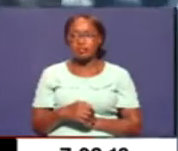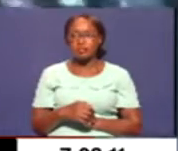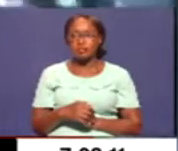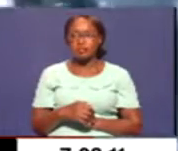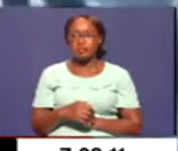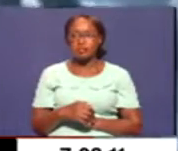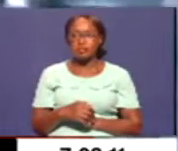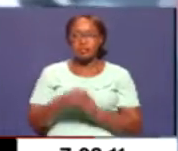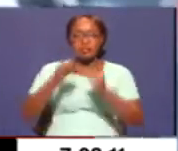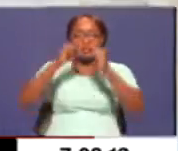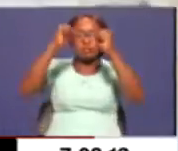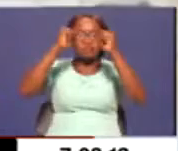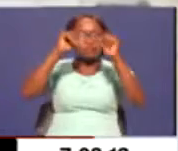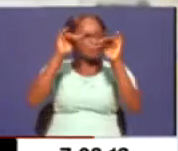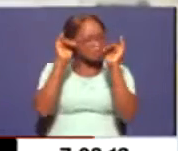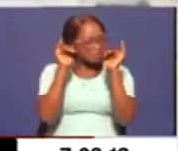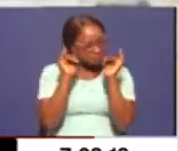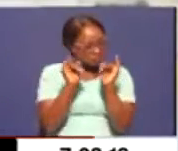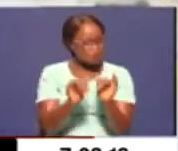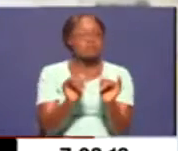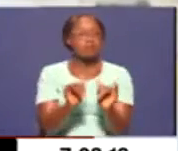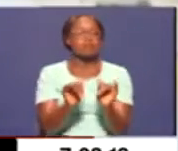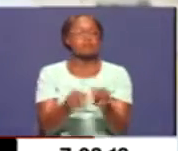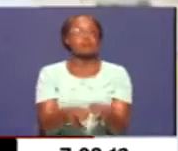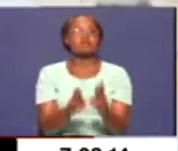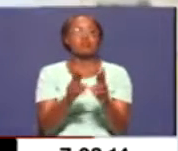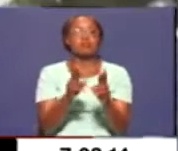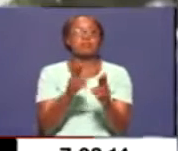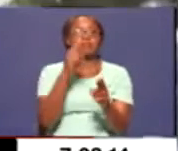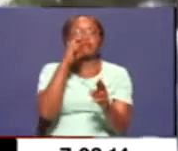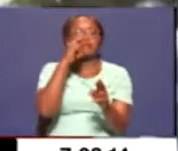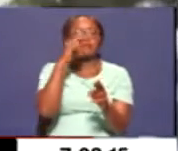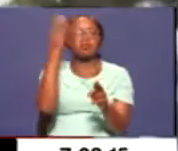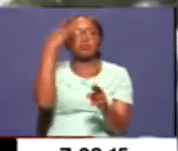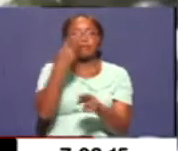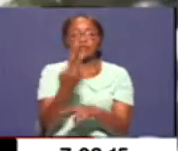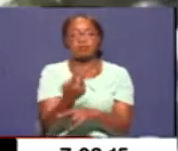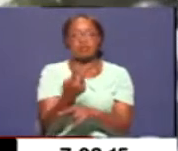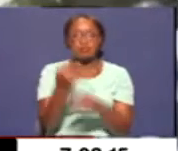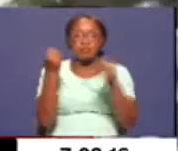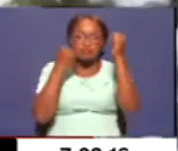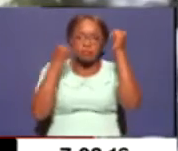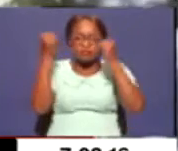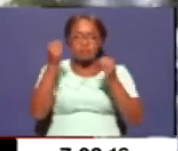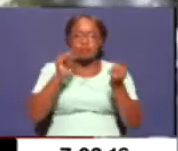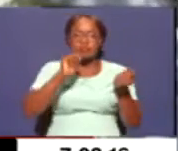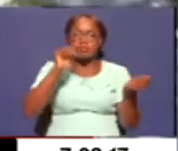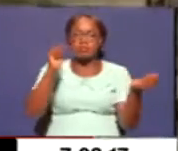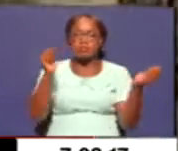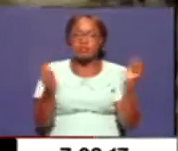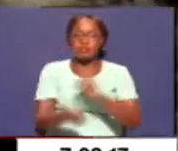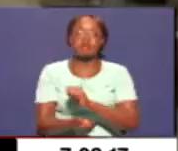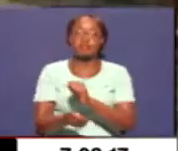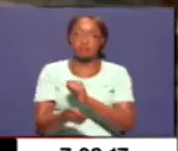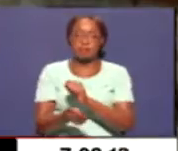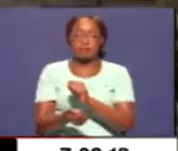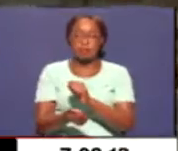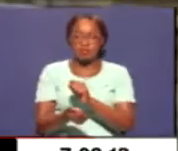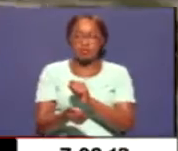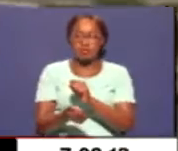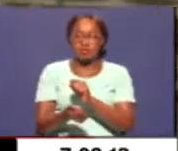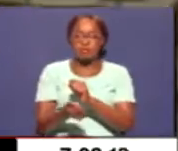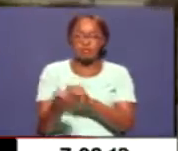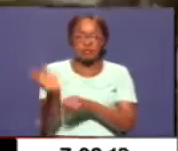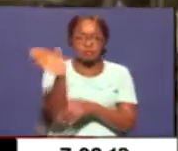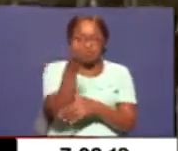Wandamanaji bado wamesalia kwenye barabara nchini Sudan kwa siku ya pili baada ya wanajeshi kutekeleza mapinduzi nchini humo. Wakiwa wanapeperusha